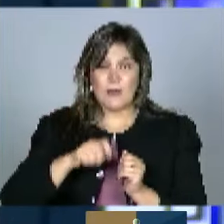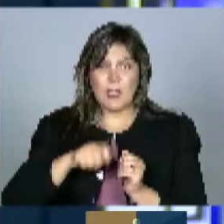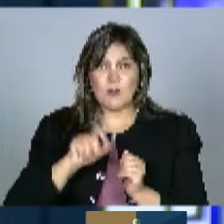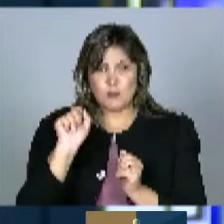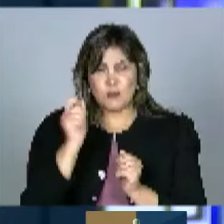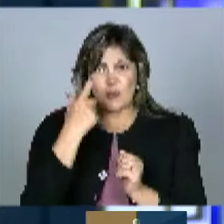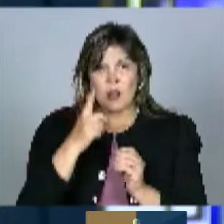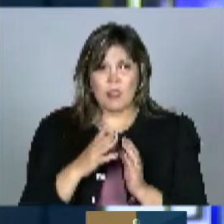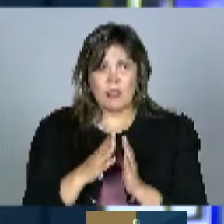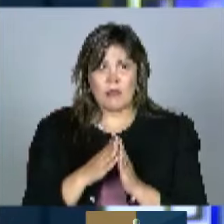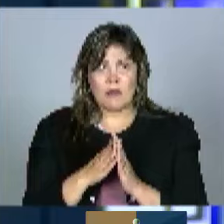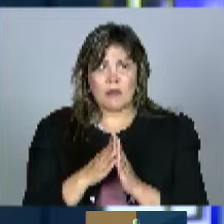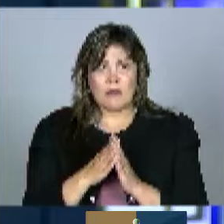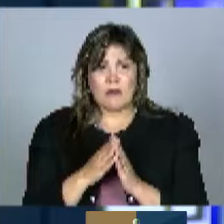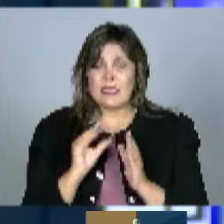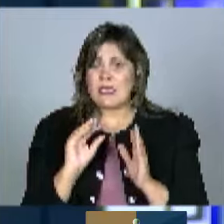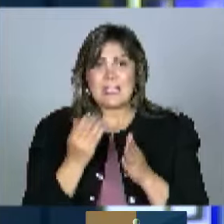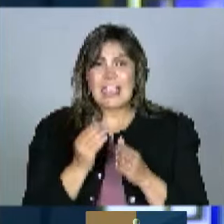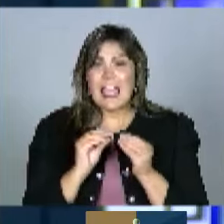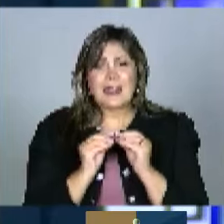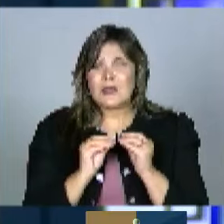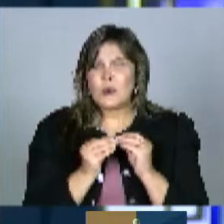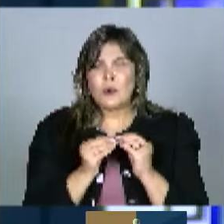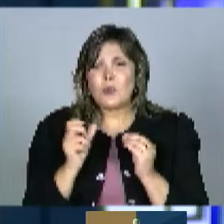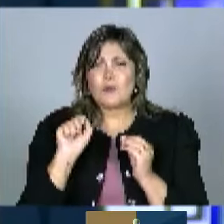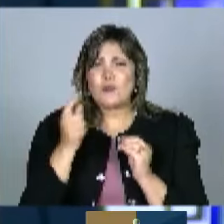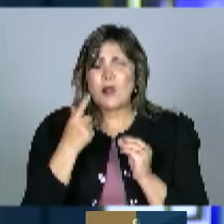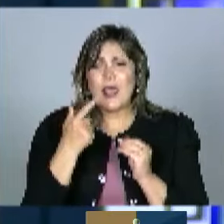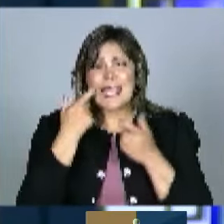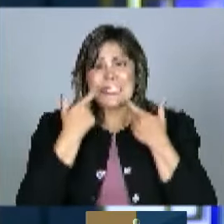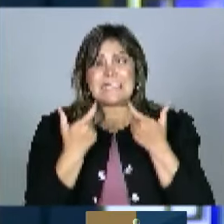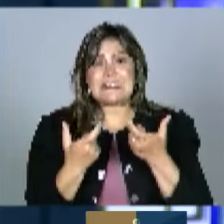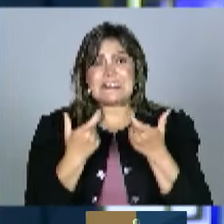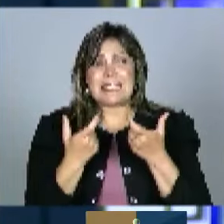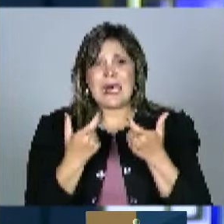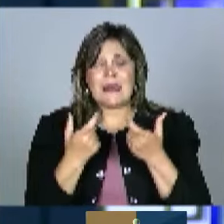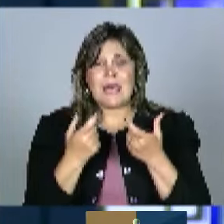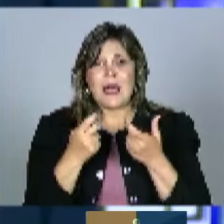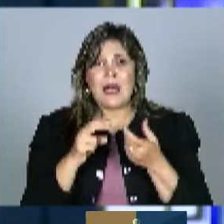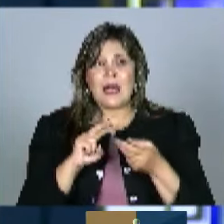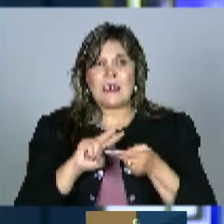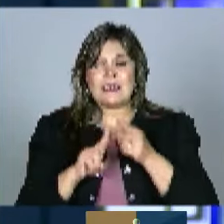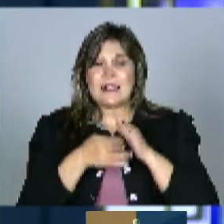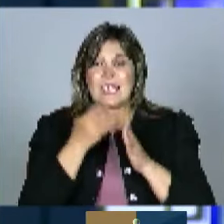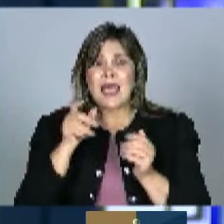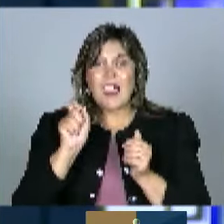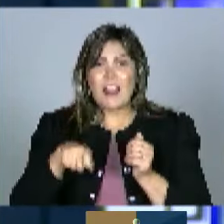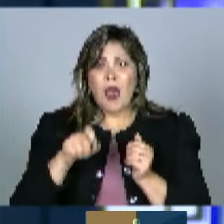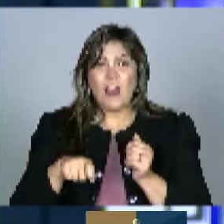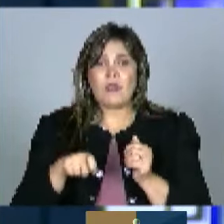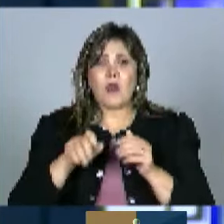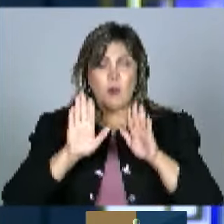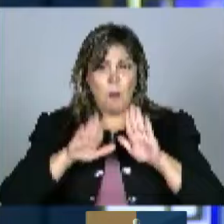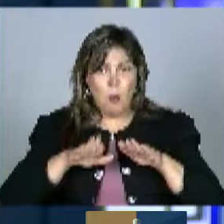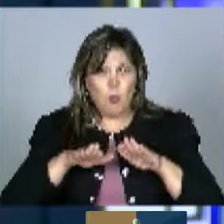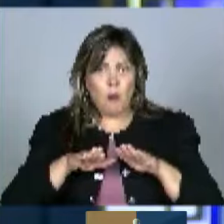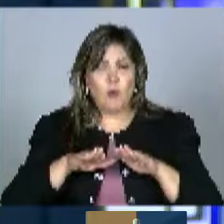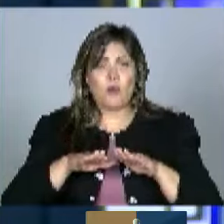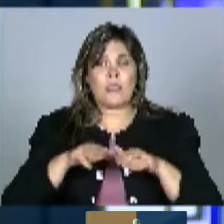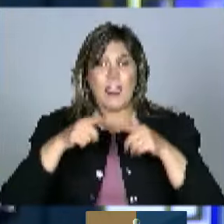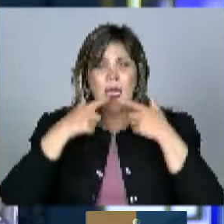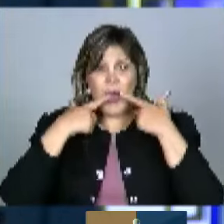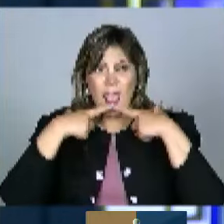السرعه يعني ايه وجه السرعه يعني ما ينتظر زي قضايا الموضوعيه اعلان